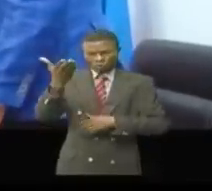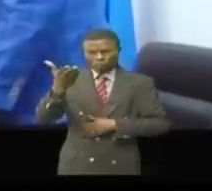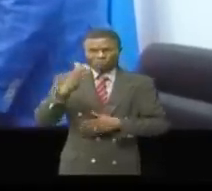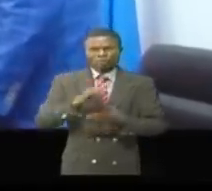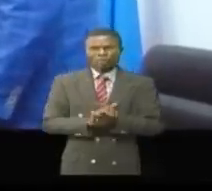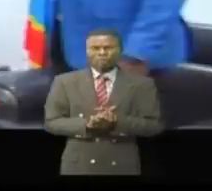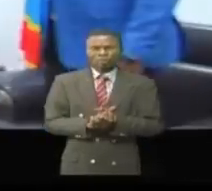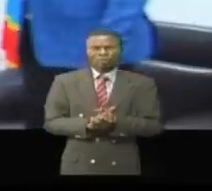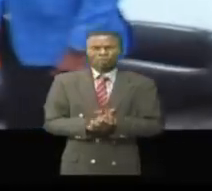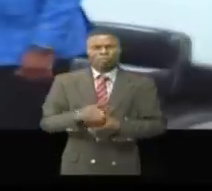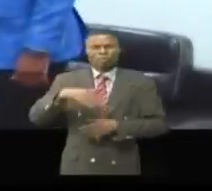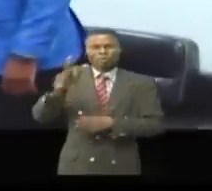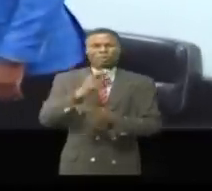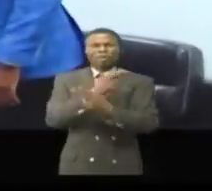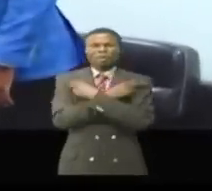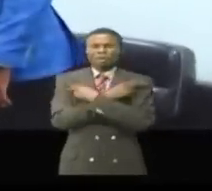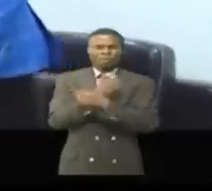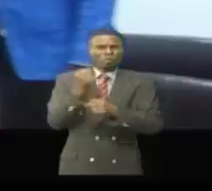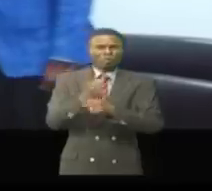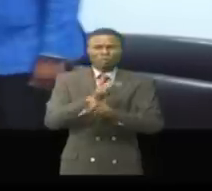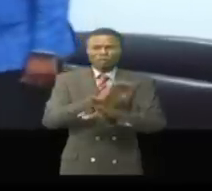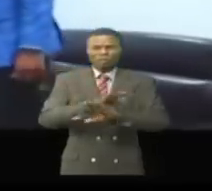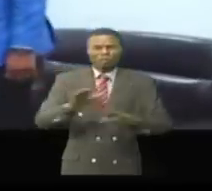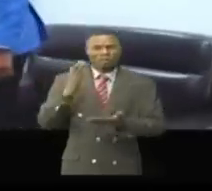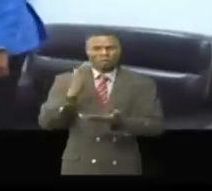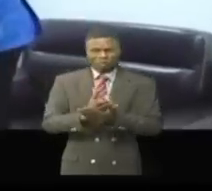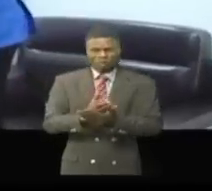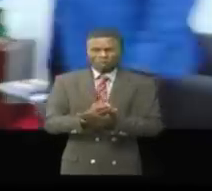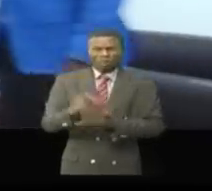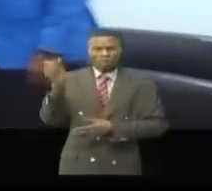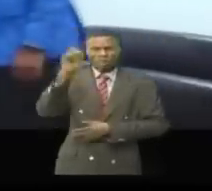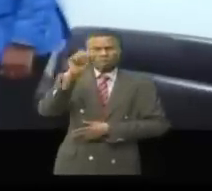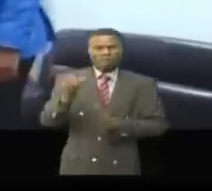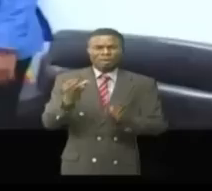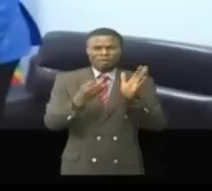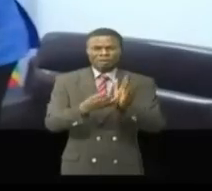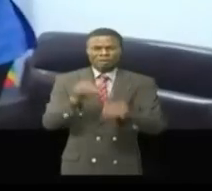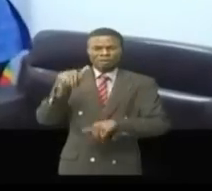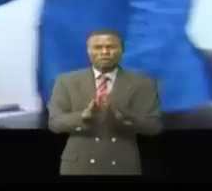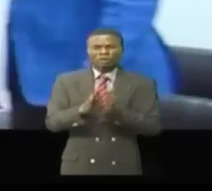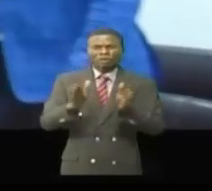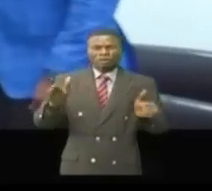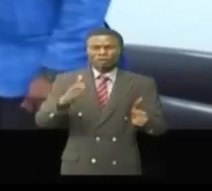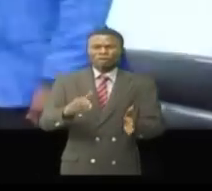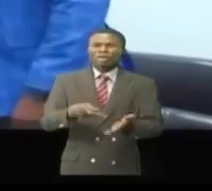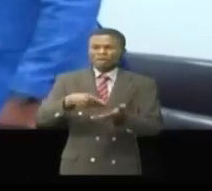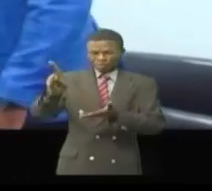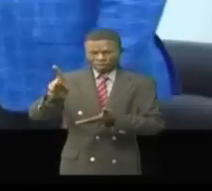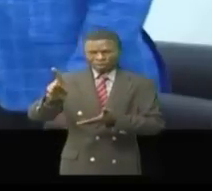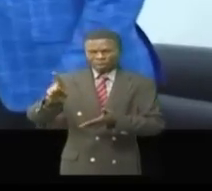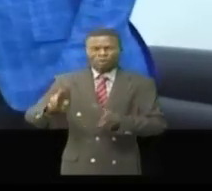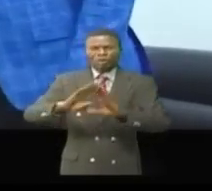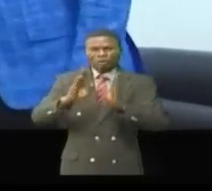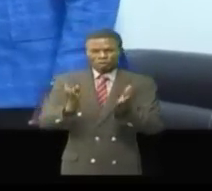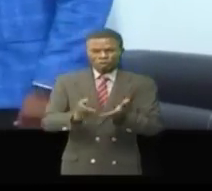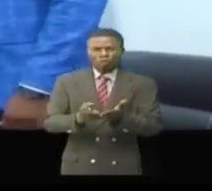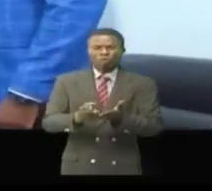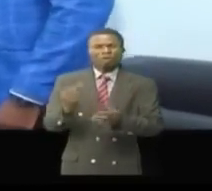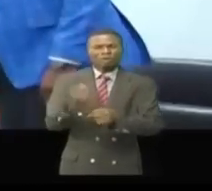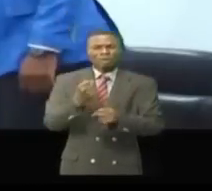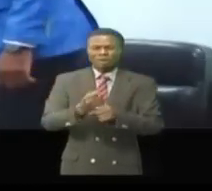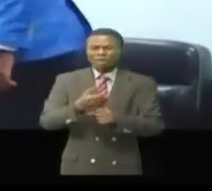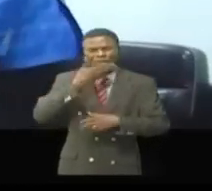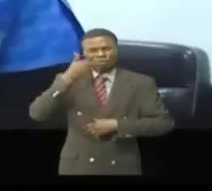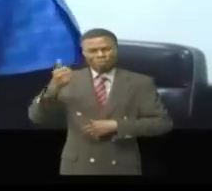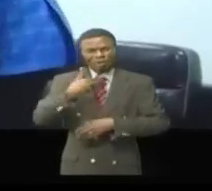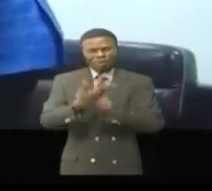Mise à la retraite sur ordonnance présidentielle, les 37 secrétaires généraux ont été félicités et remerciés pour des loyaux services rendus